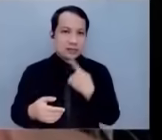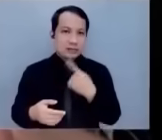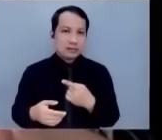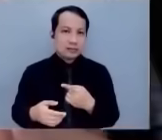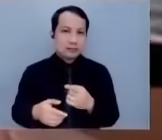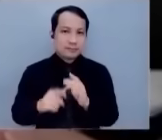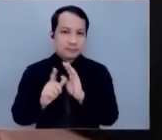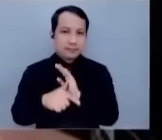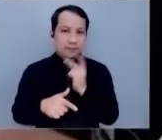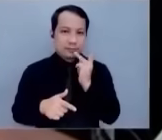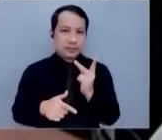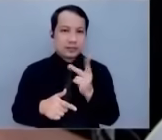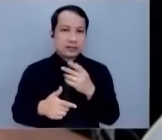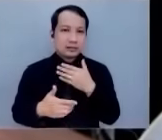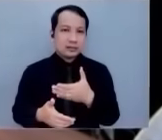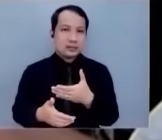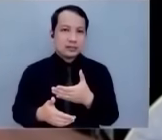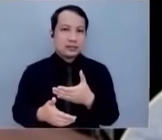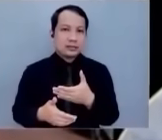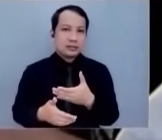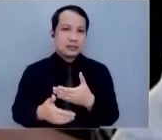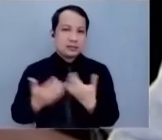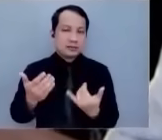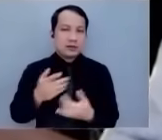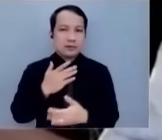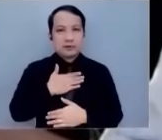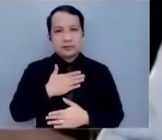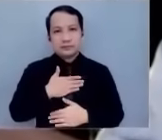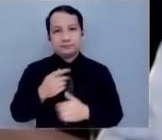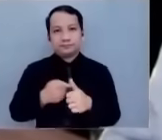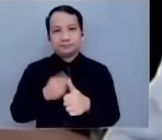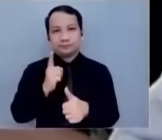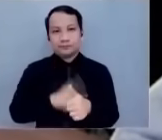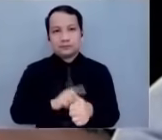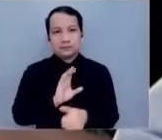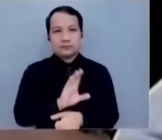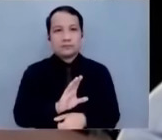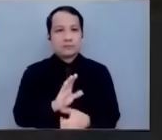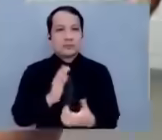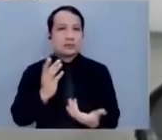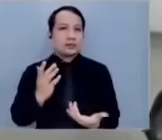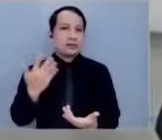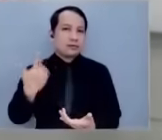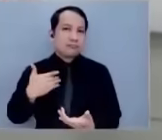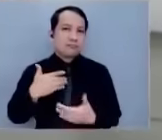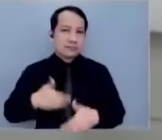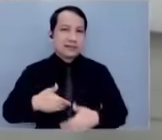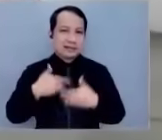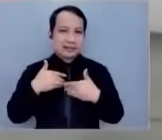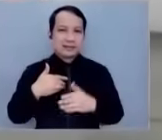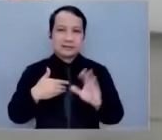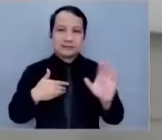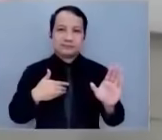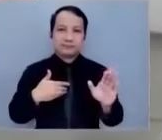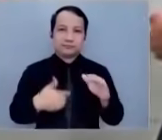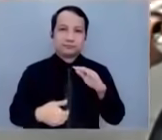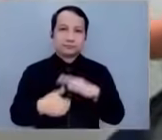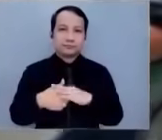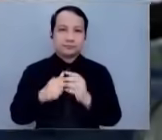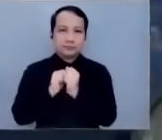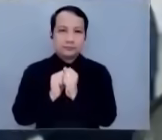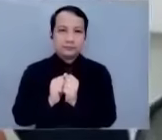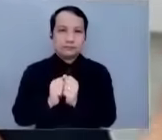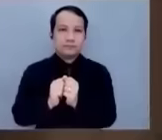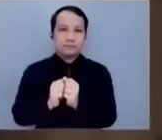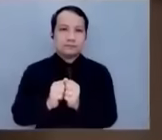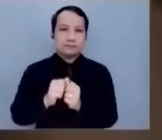warmed up and he got the hang of it and I'm just happy that was his first ever take so I'm very proud of him ni-reveal na rin ang makakasama ng mulak family